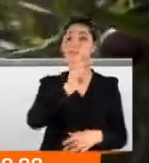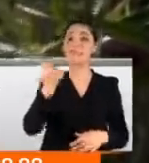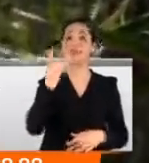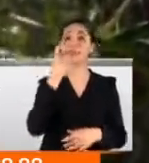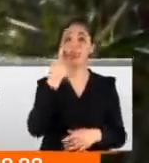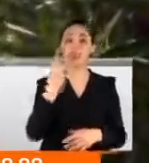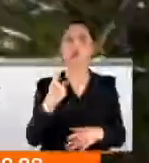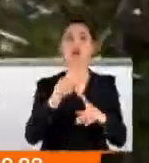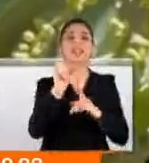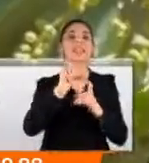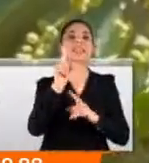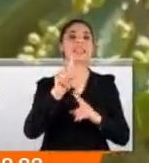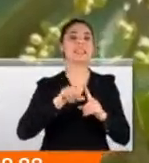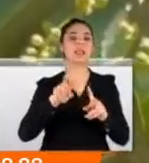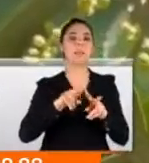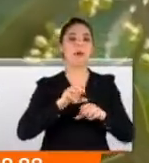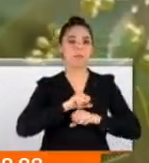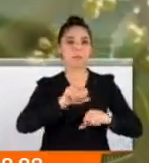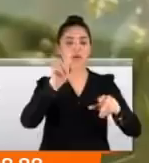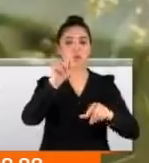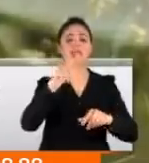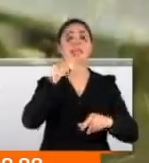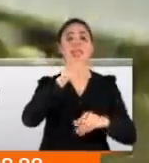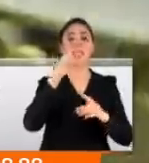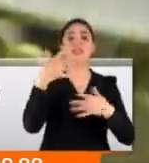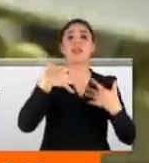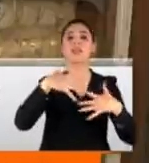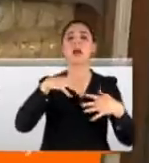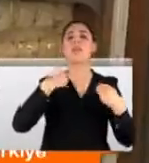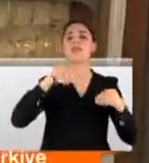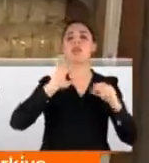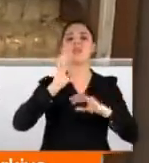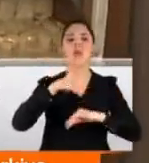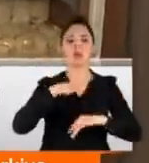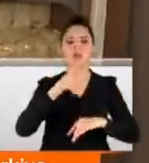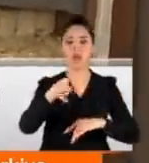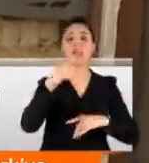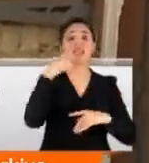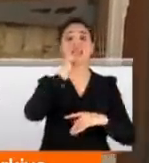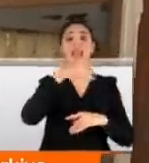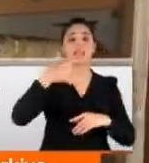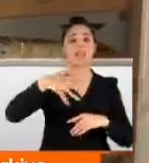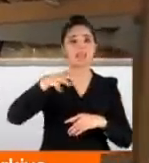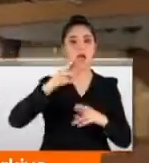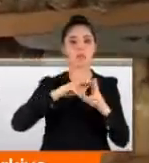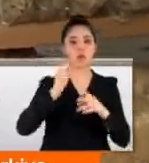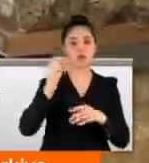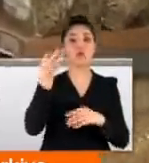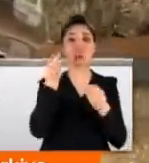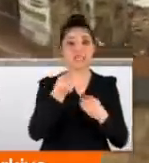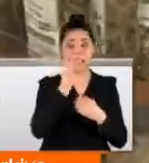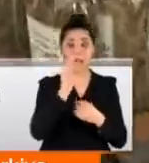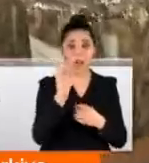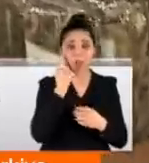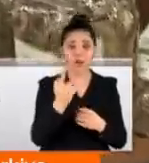yıllarda sıtma salgınına karşı kullanıldığı bilinen zeytin yaprağı yok satıyor. Zeytin yaprağının COVID-19'a iyi geldiği